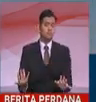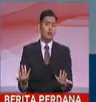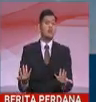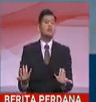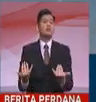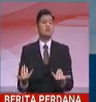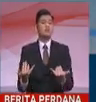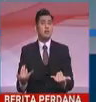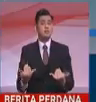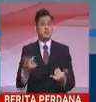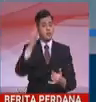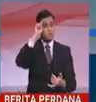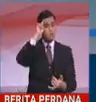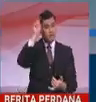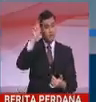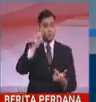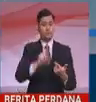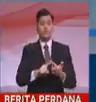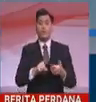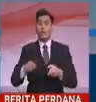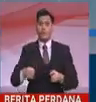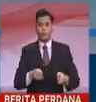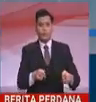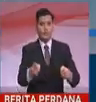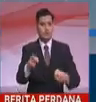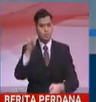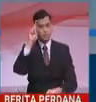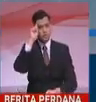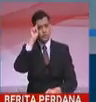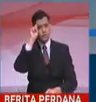negeri Terengganu, iaitu Hulu Terengganu sebanyak